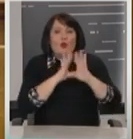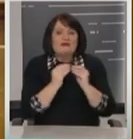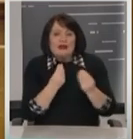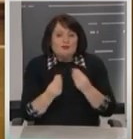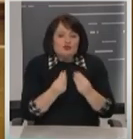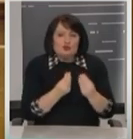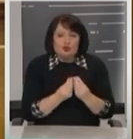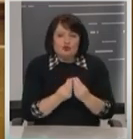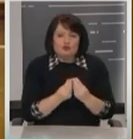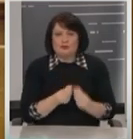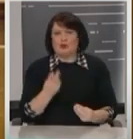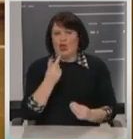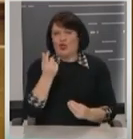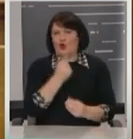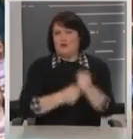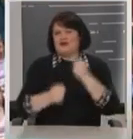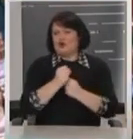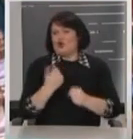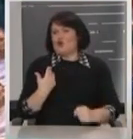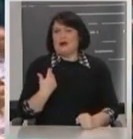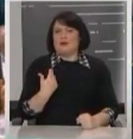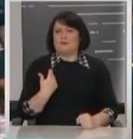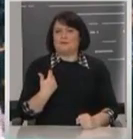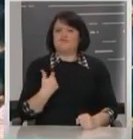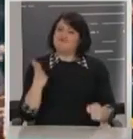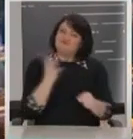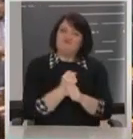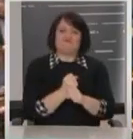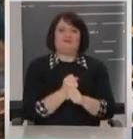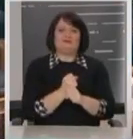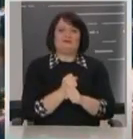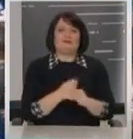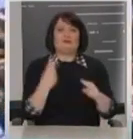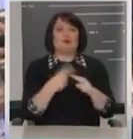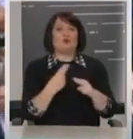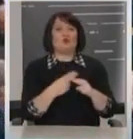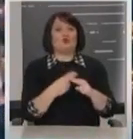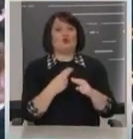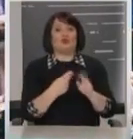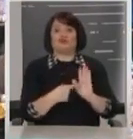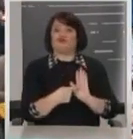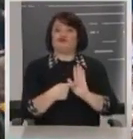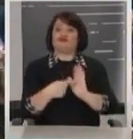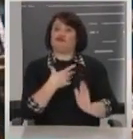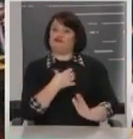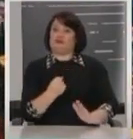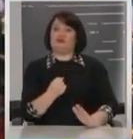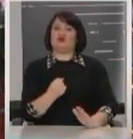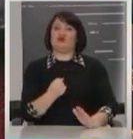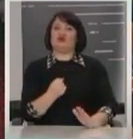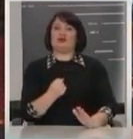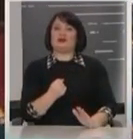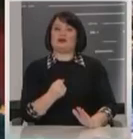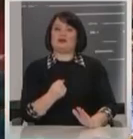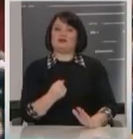έχοντας τα τελευταία 2,5 χρόνια ανακτήσει αξιοπιστία στη διαχείριση των δημόσιων